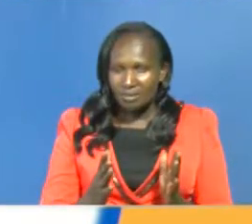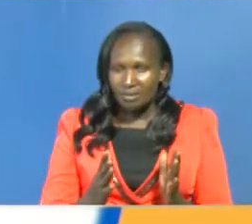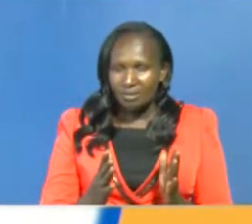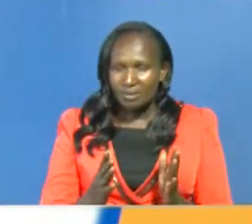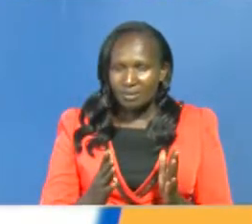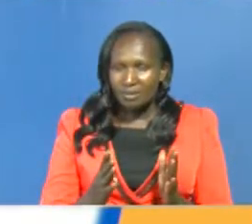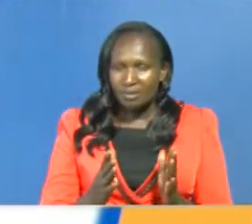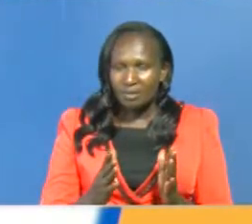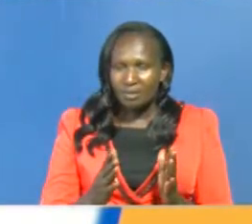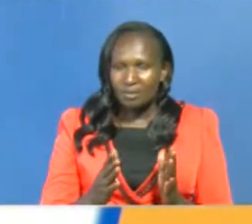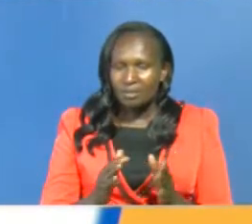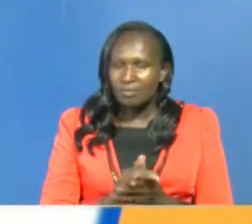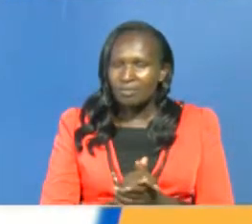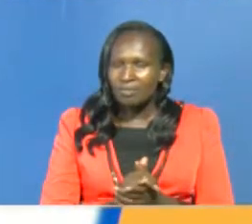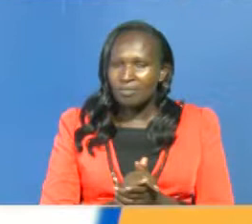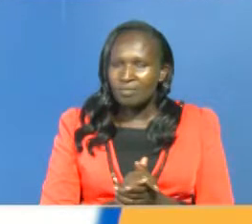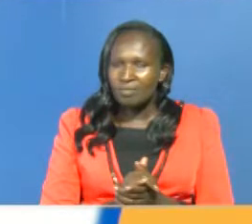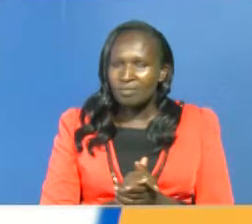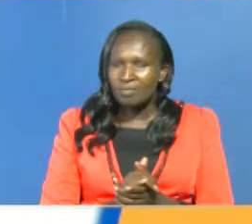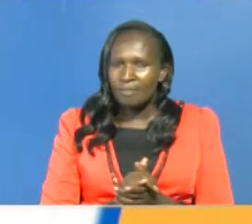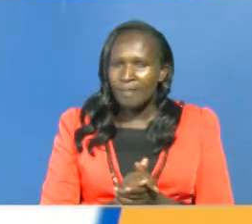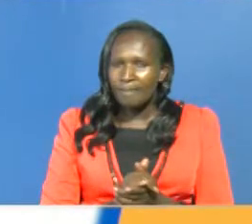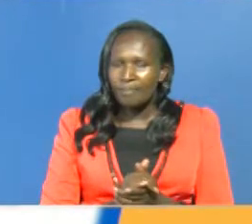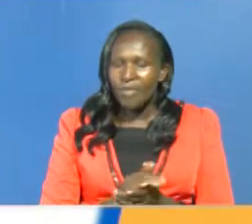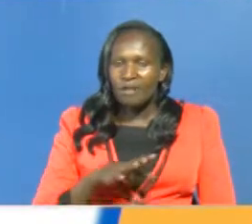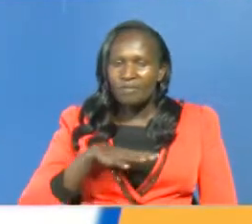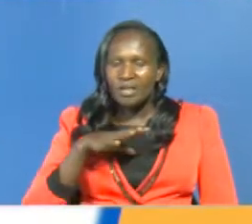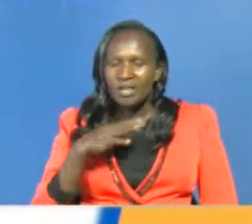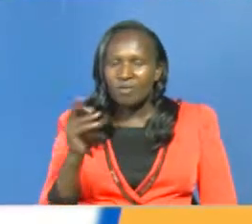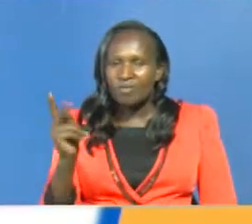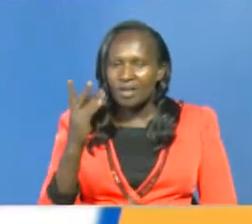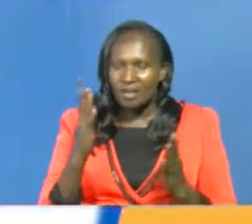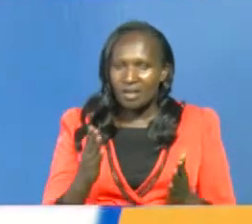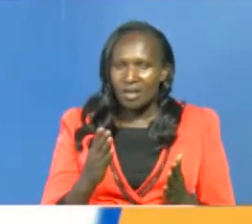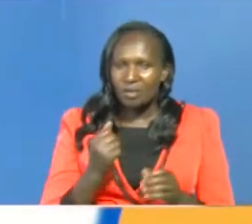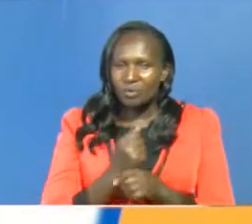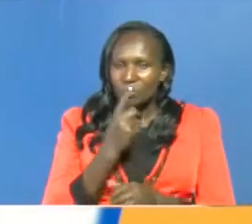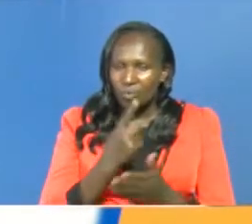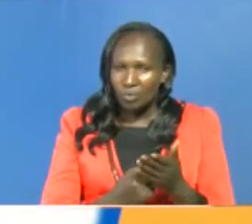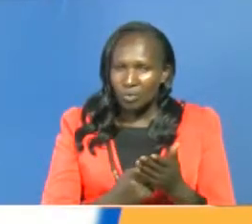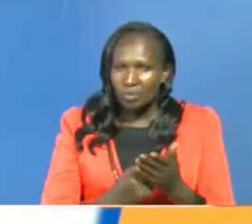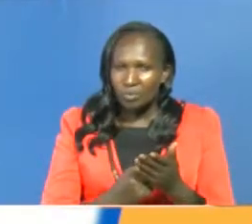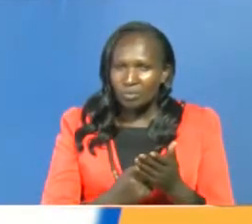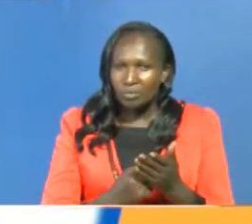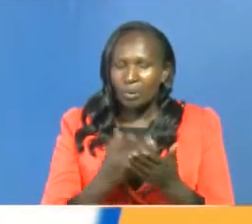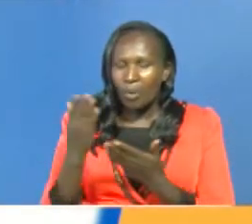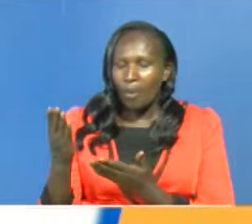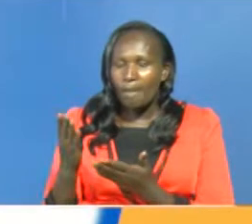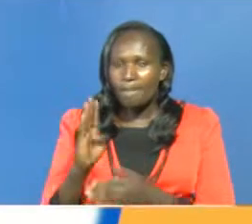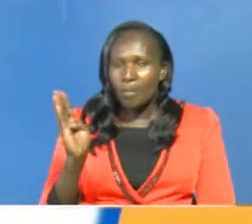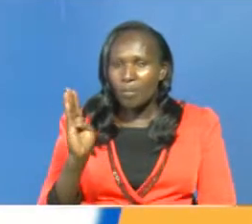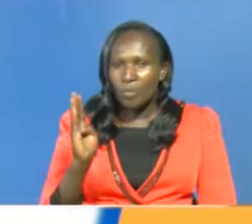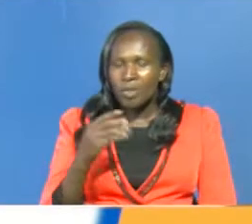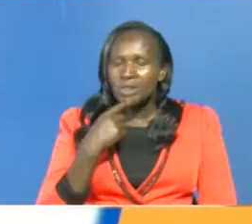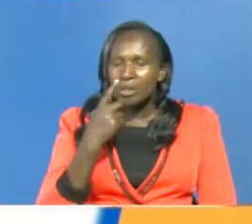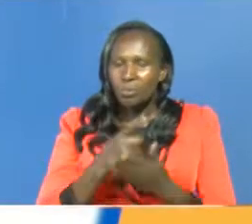mudi ya inji hii sasa, mudi ya wa Kenya, ni ya kubadilisha katiba. Bunge Mwabu wa Bumula